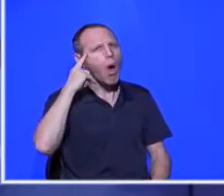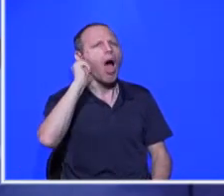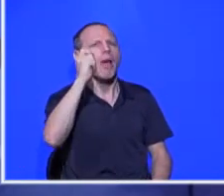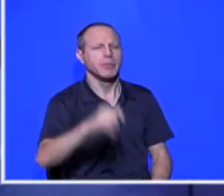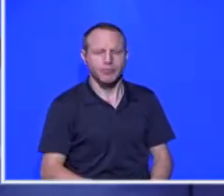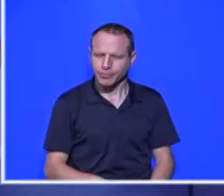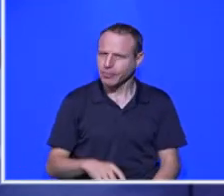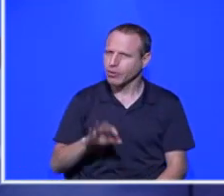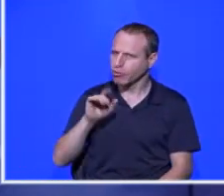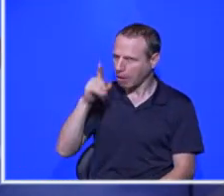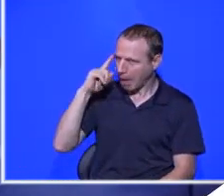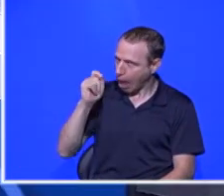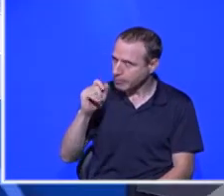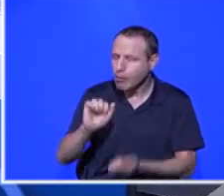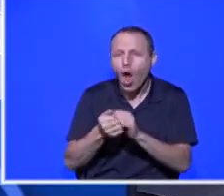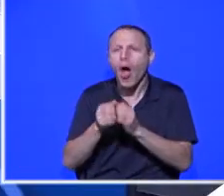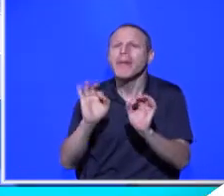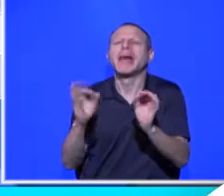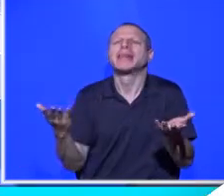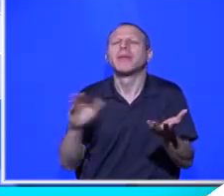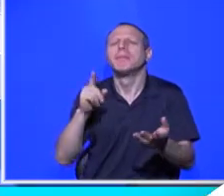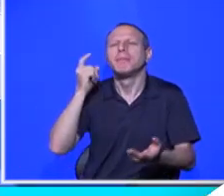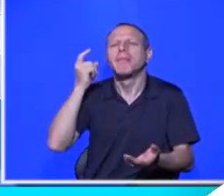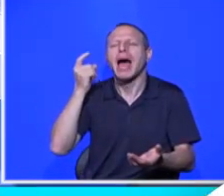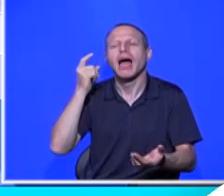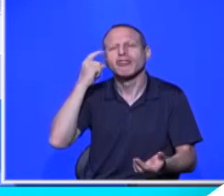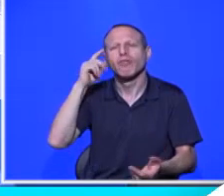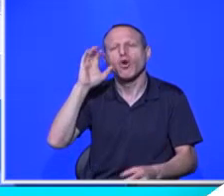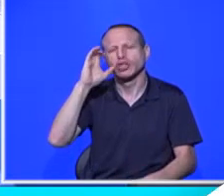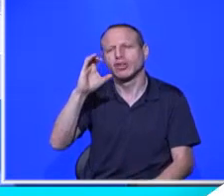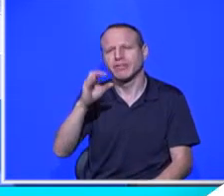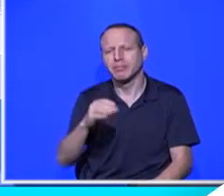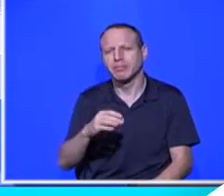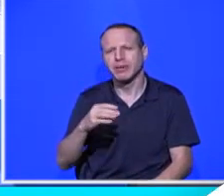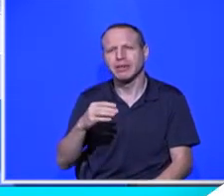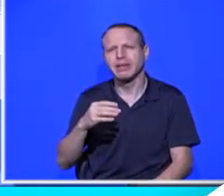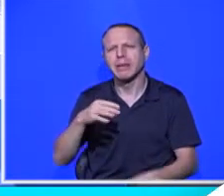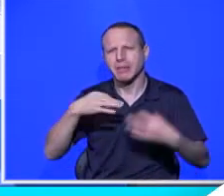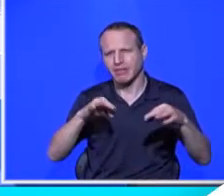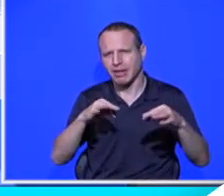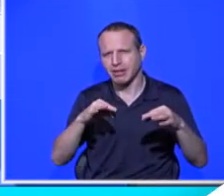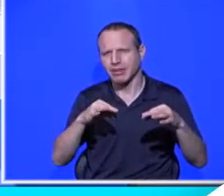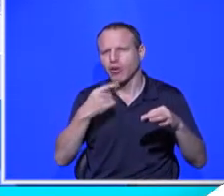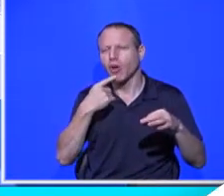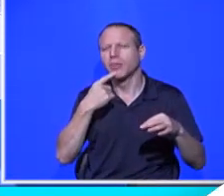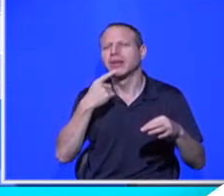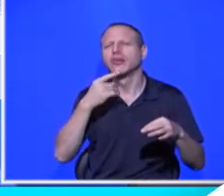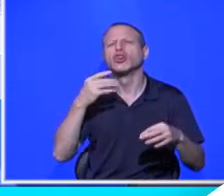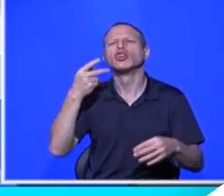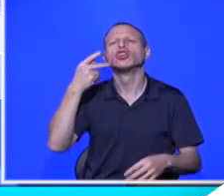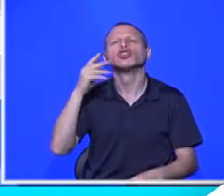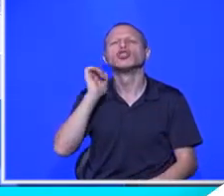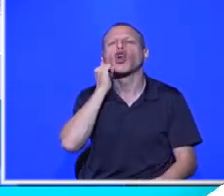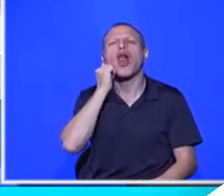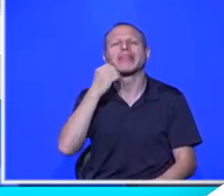שהם חכמים או שבאנו באמת? מה הם יחשבו הצופים שלנו? לא, תשמעי. אתה יודע, אומרים בערבית, בספרדית אומרים שוקולטה פורלנוטיסיה.